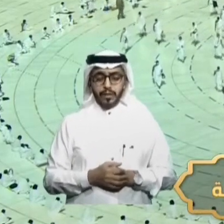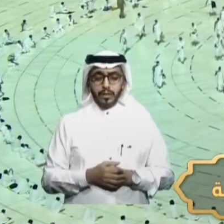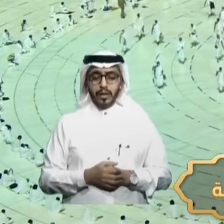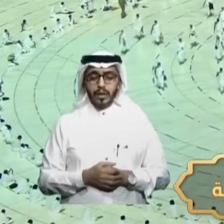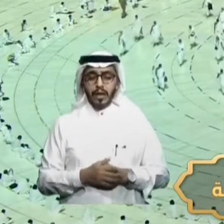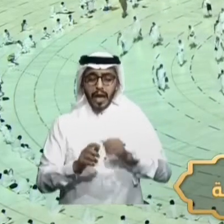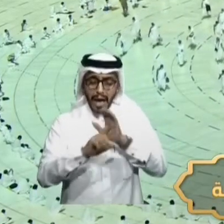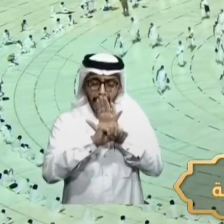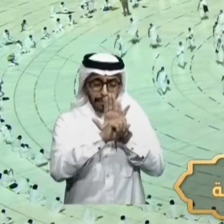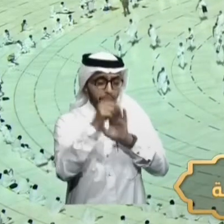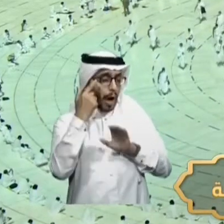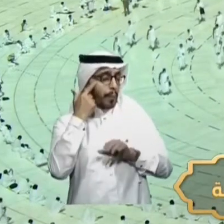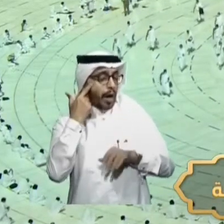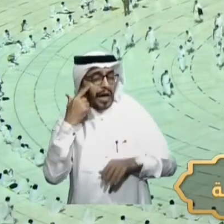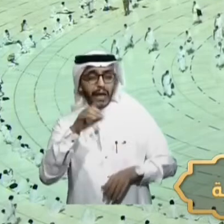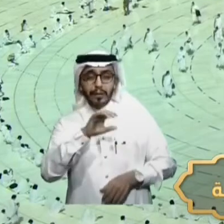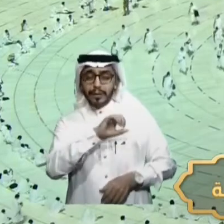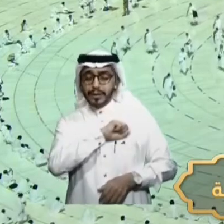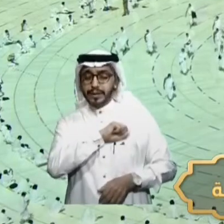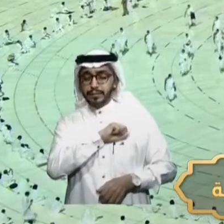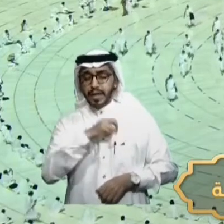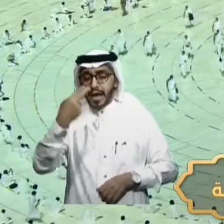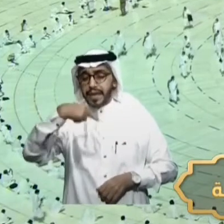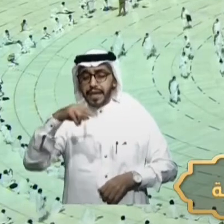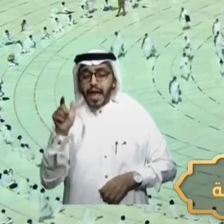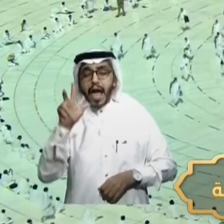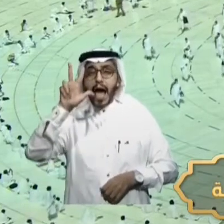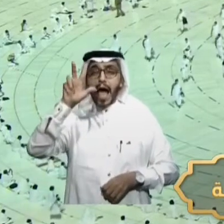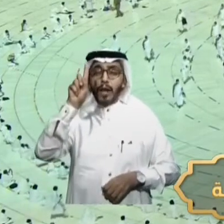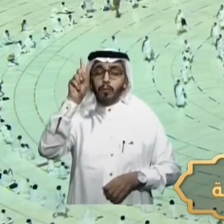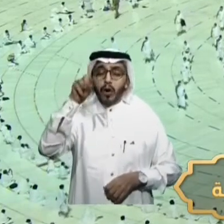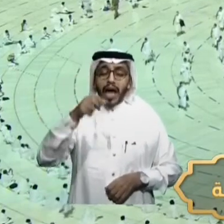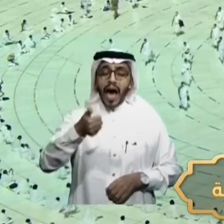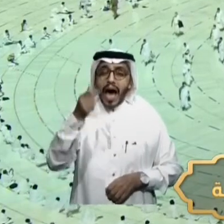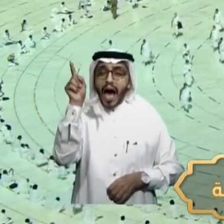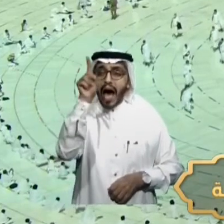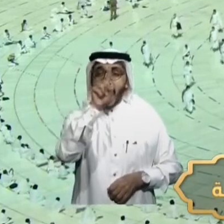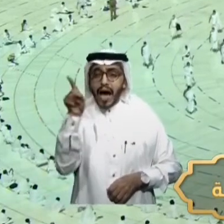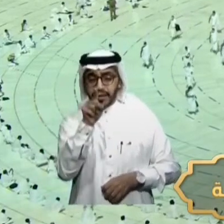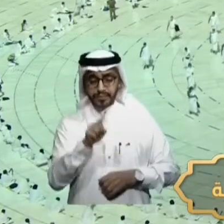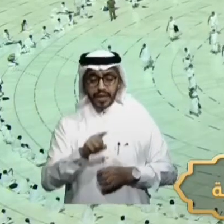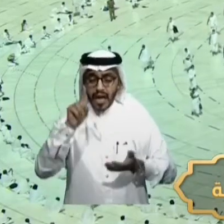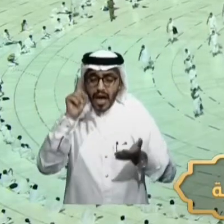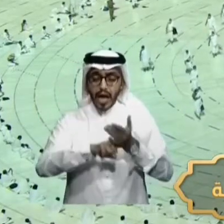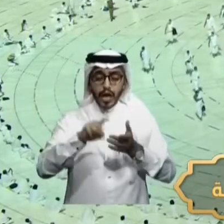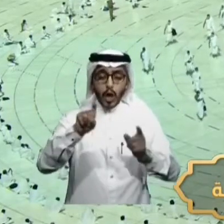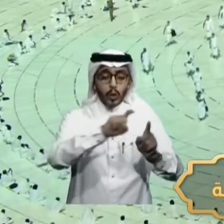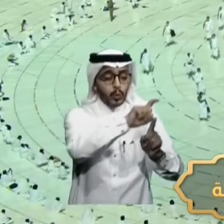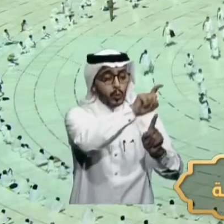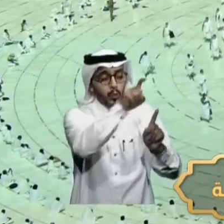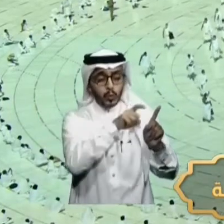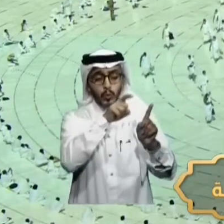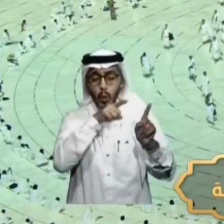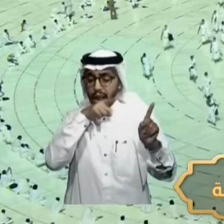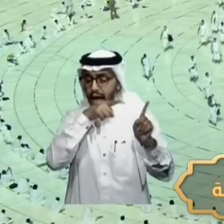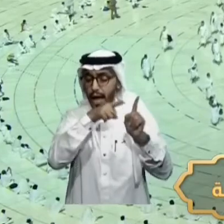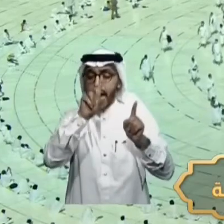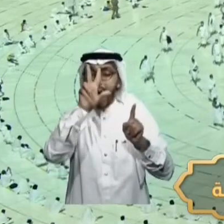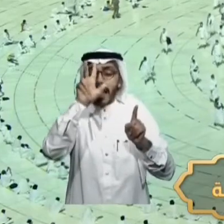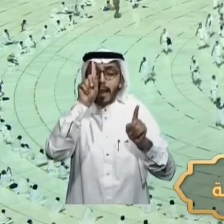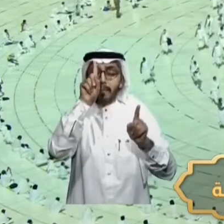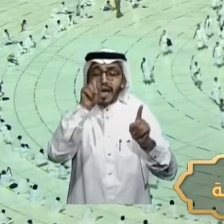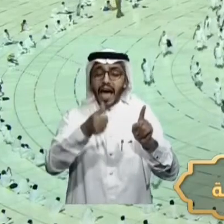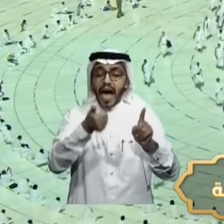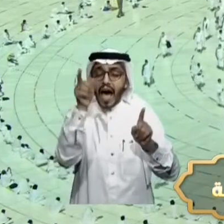روى البخاري رحمه الله عن البراء بن عازب رضي الله عنه أنه سئل: أكان رسول الله